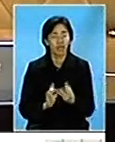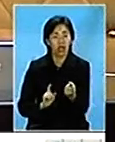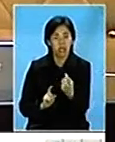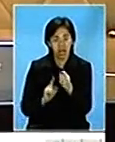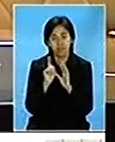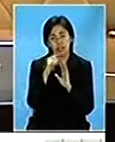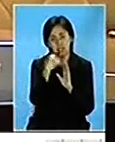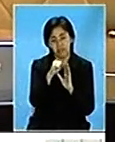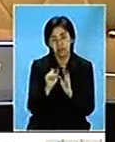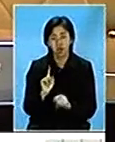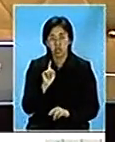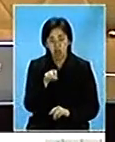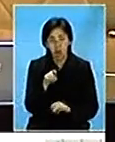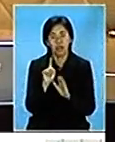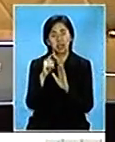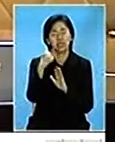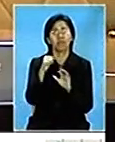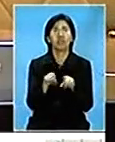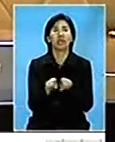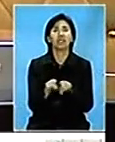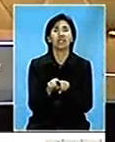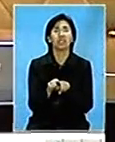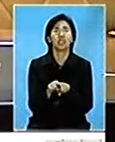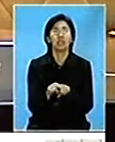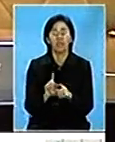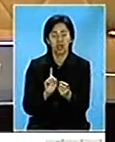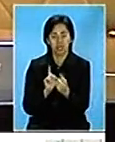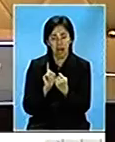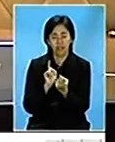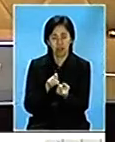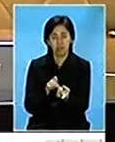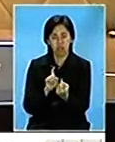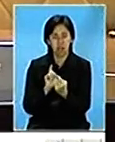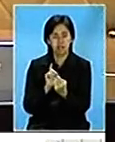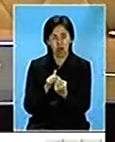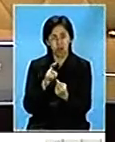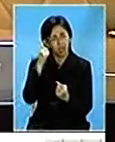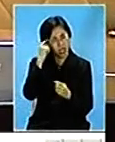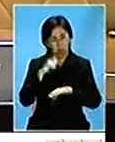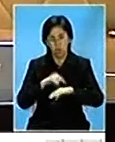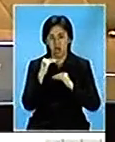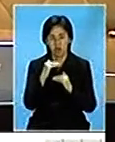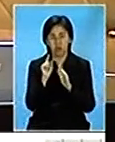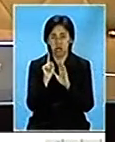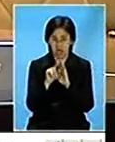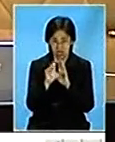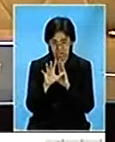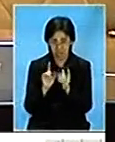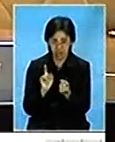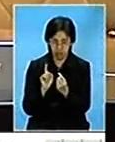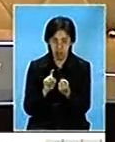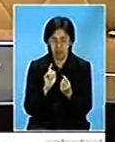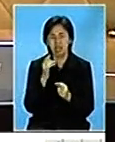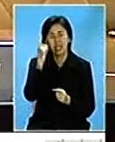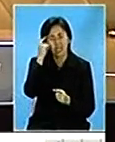ลา10นาทีตอบใช้เวลา10นาทีเพราะฉะนั้นการถามการตอบแต่ละครั้งน่าจะอยู่ในเวลาไม่เกิน5นาทีเป็นลัก